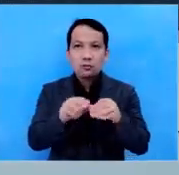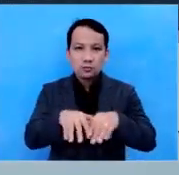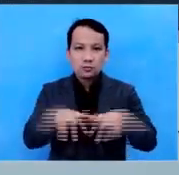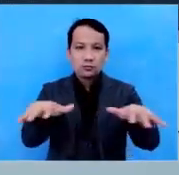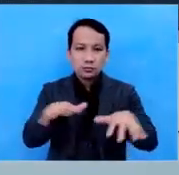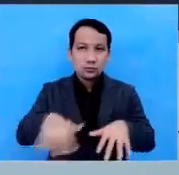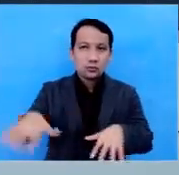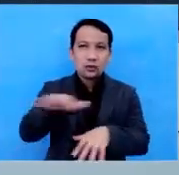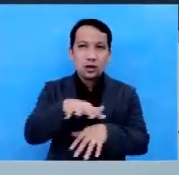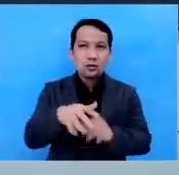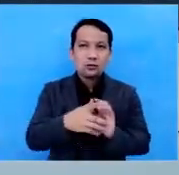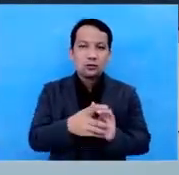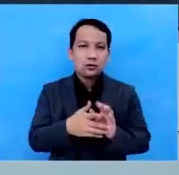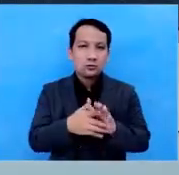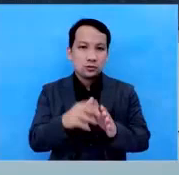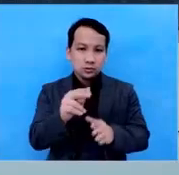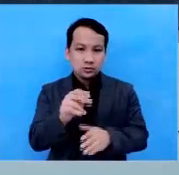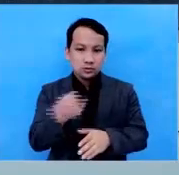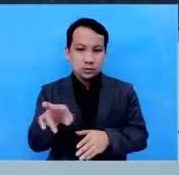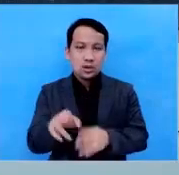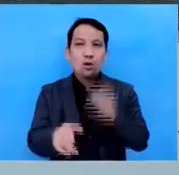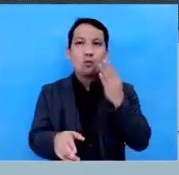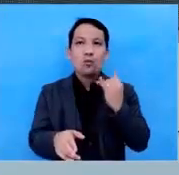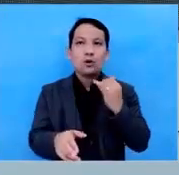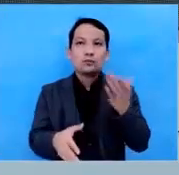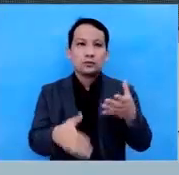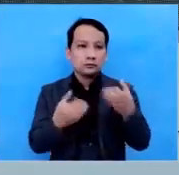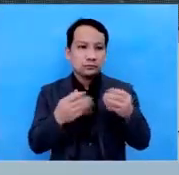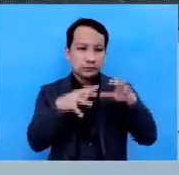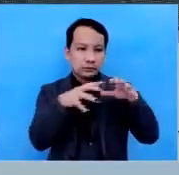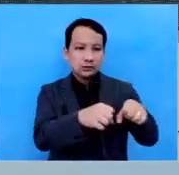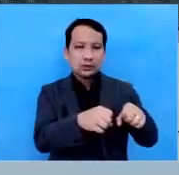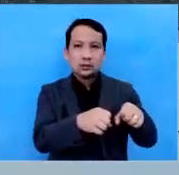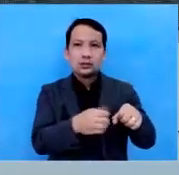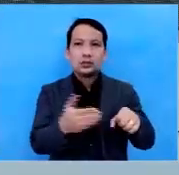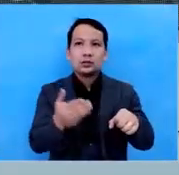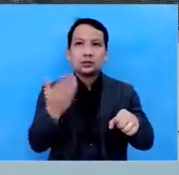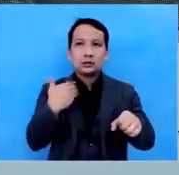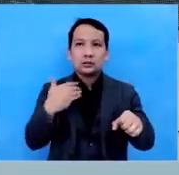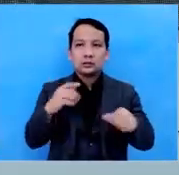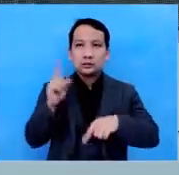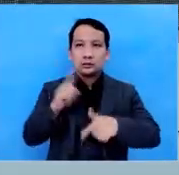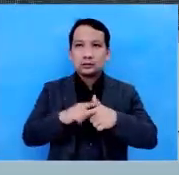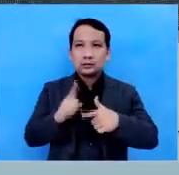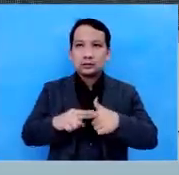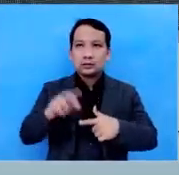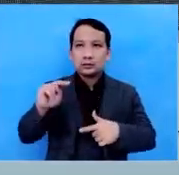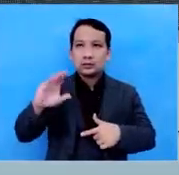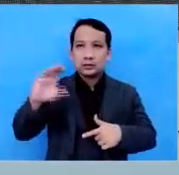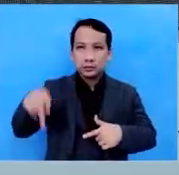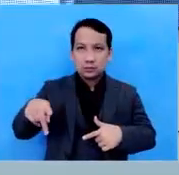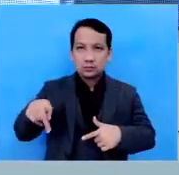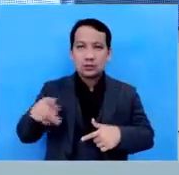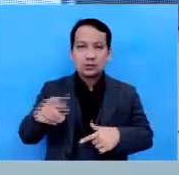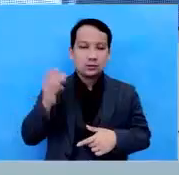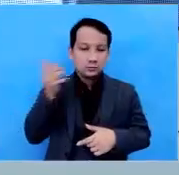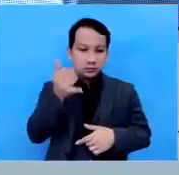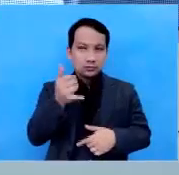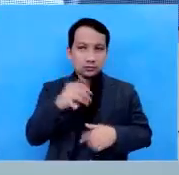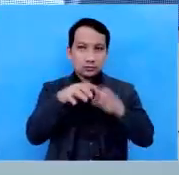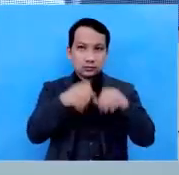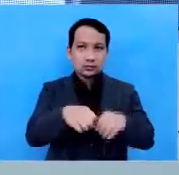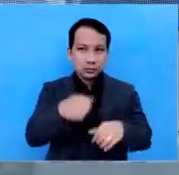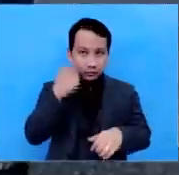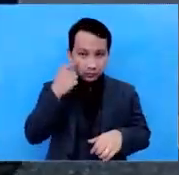Metro Manila. Mas maraming araw ang nahuli kanina kesa nung may NCAP. Nasa front line ng balitang yan si Gerard de la